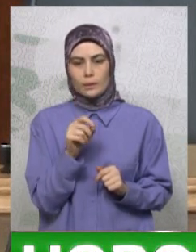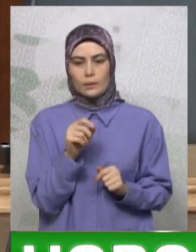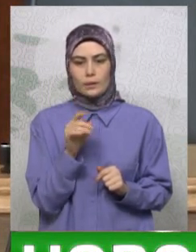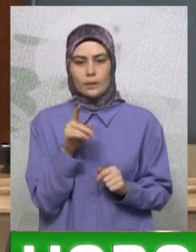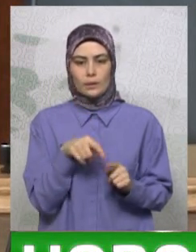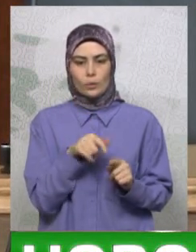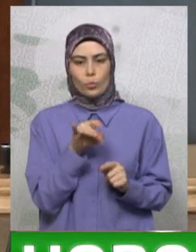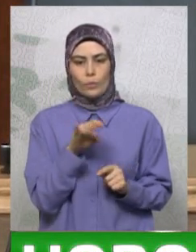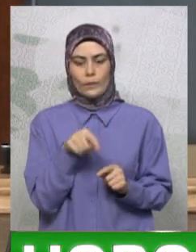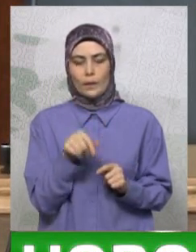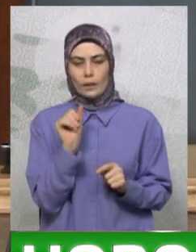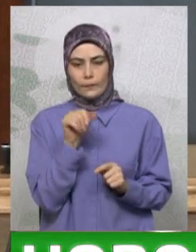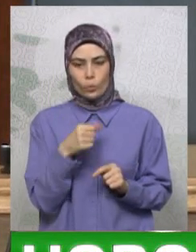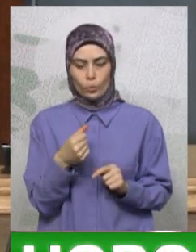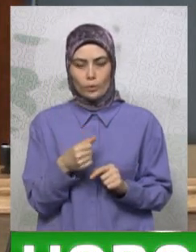уровне текущего года. Но